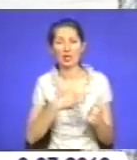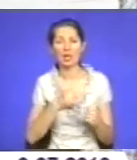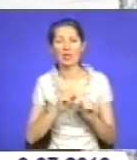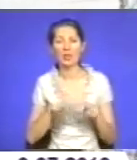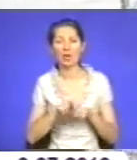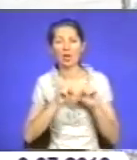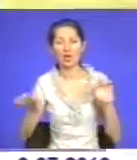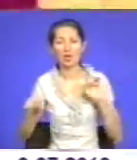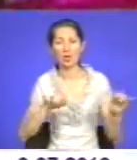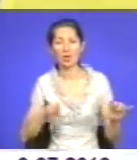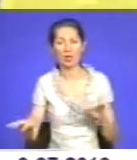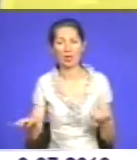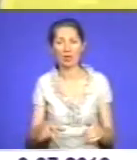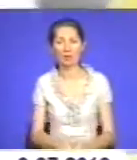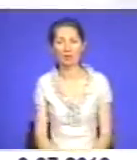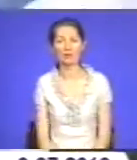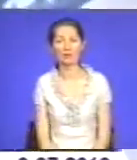розкидані.